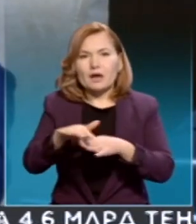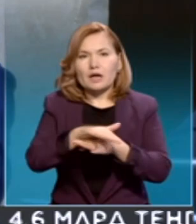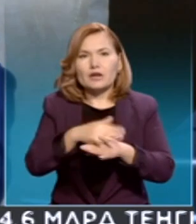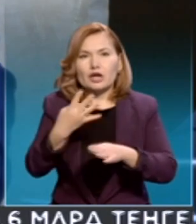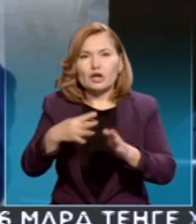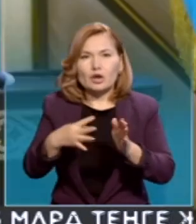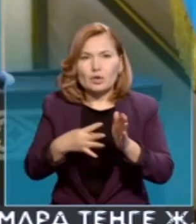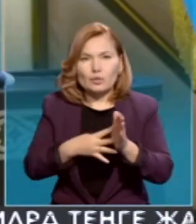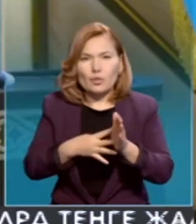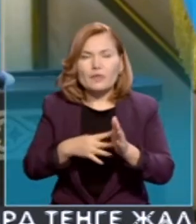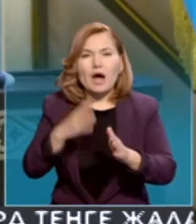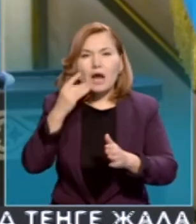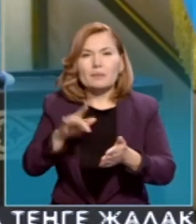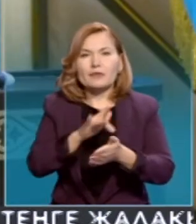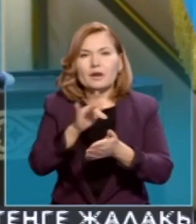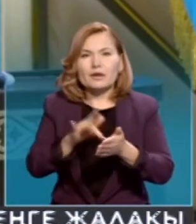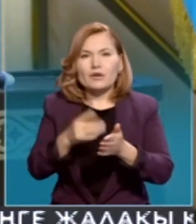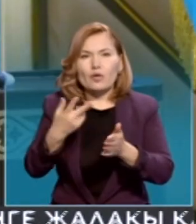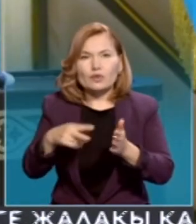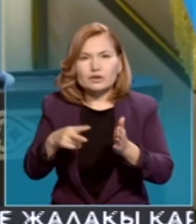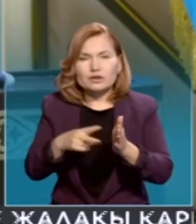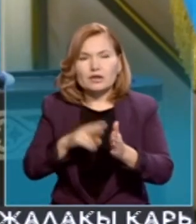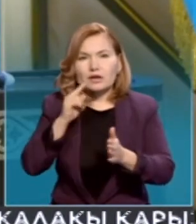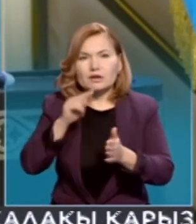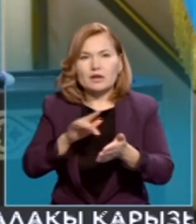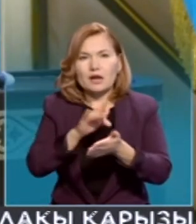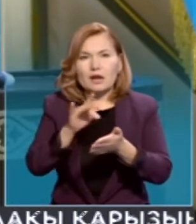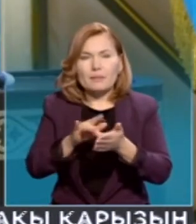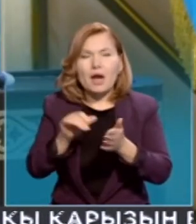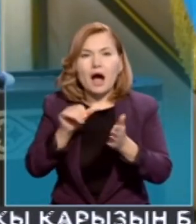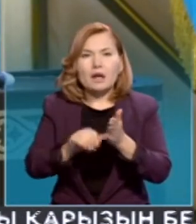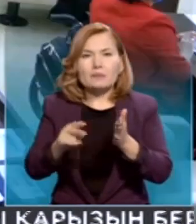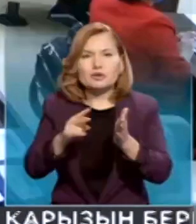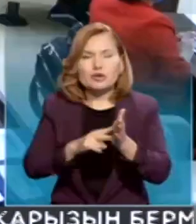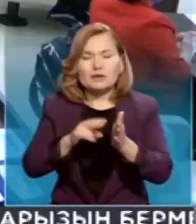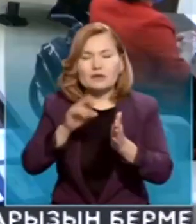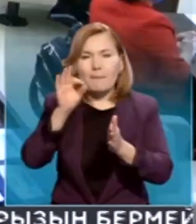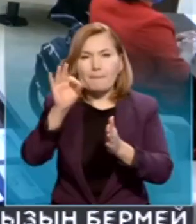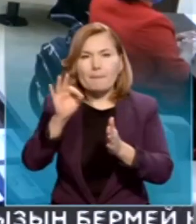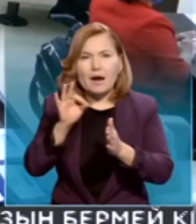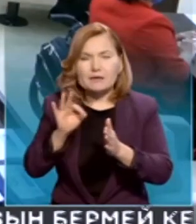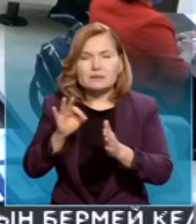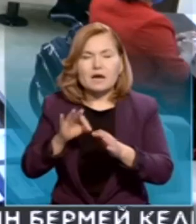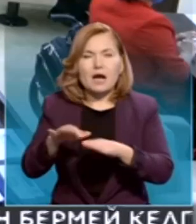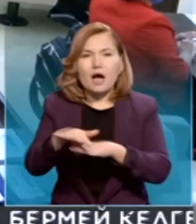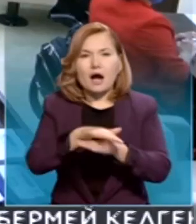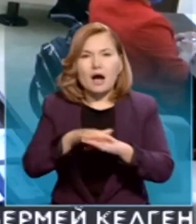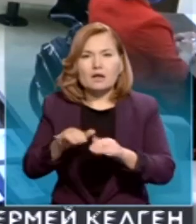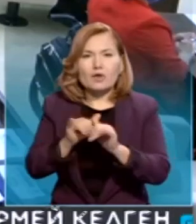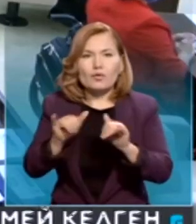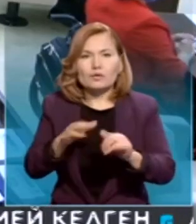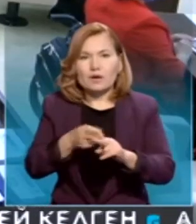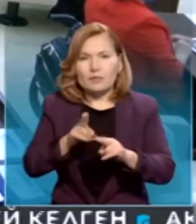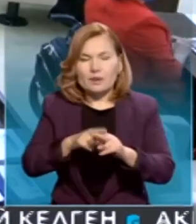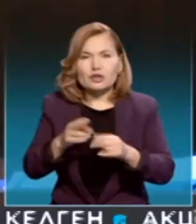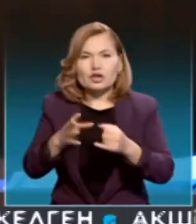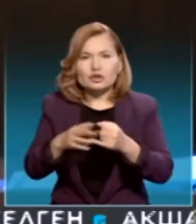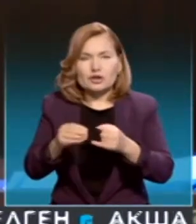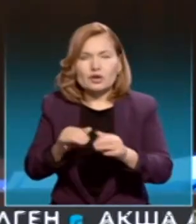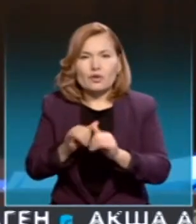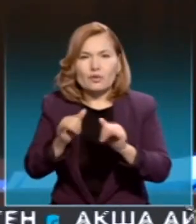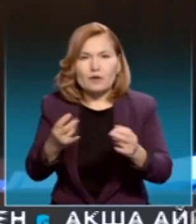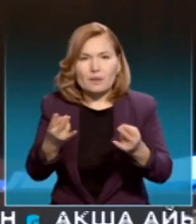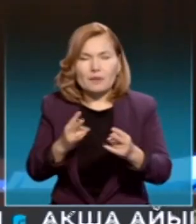59, Алматыда 37, ал Шымкентте 67%-ға өскен. Бұл шаһар аумақтарының ұлғаюына ықпал етіп отыр.